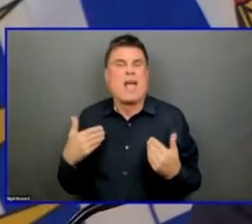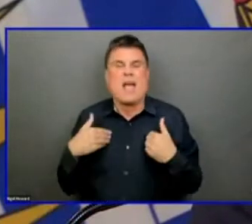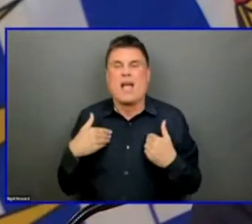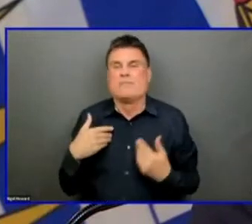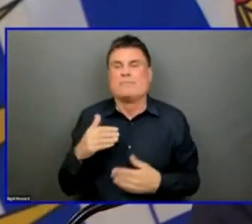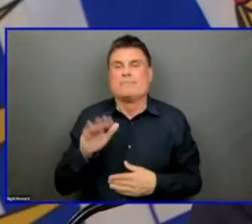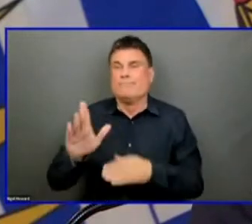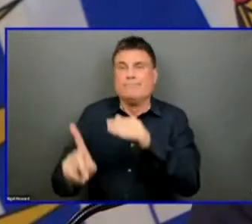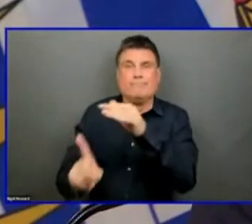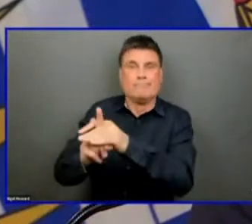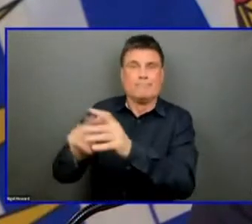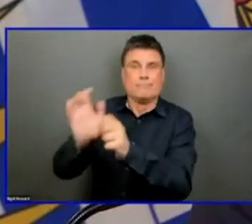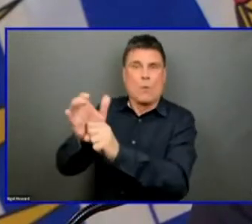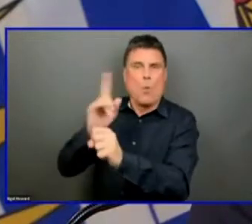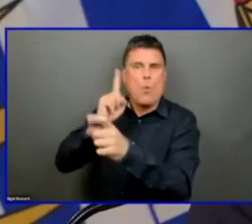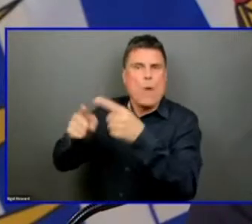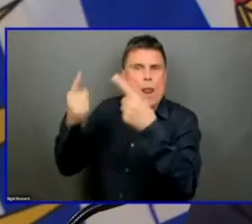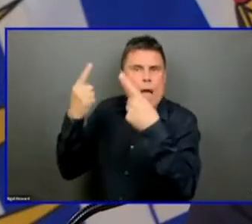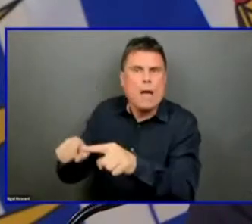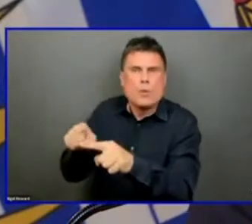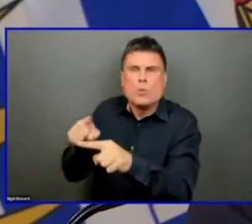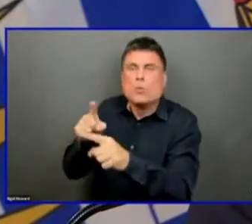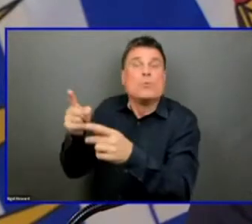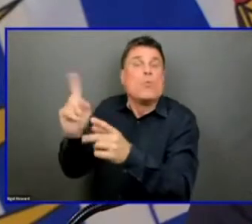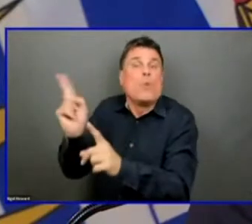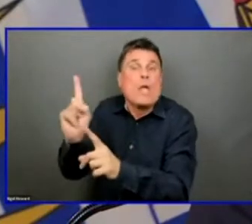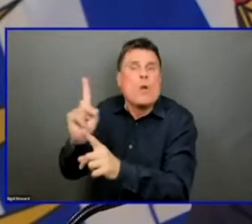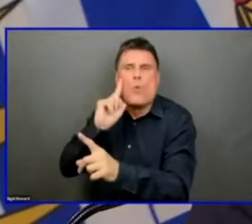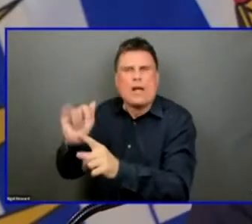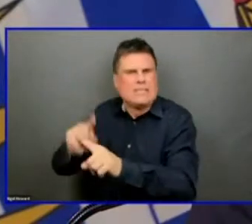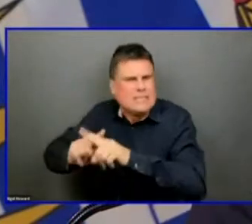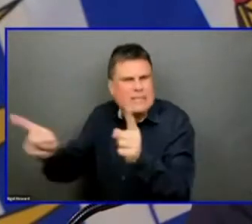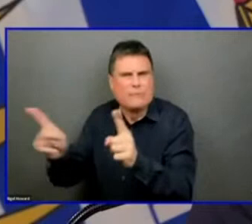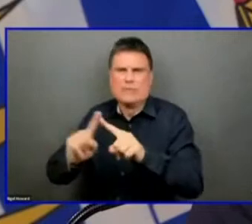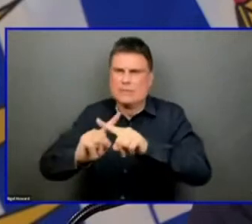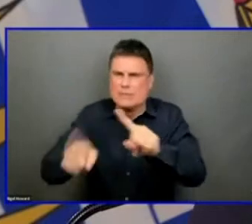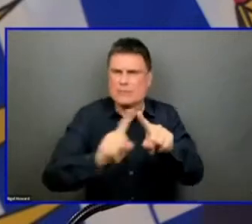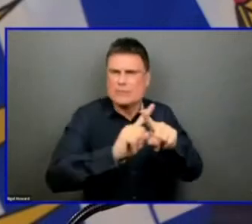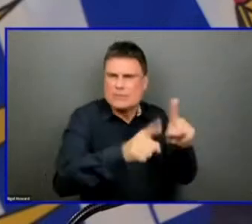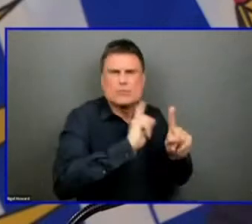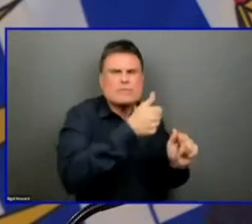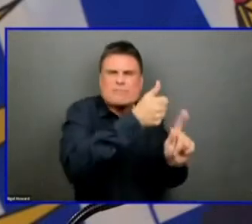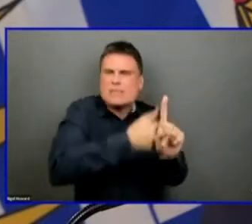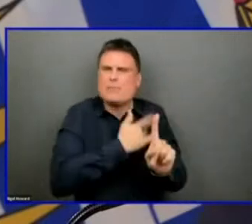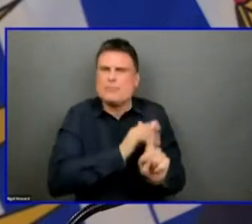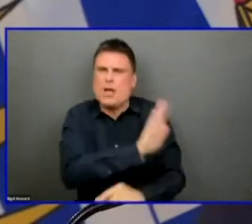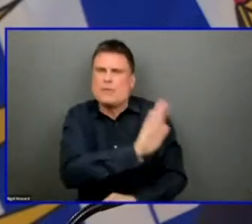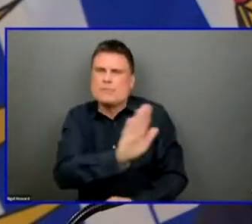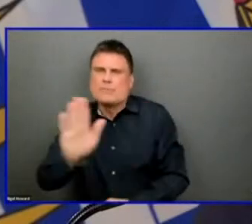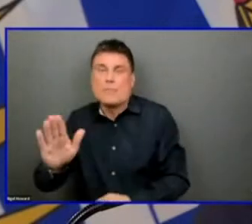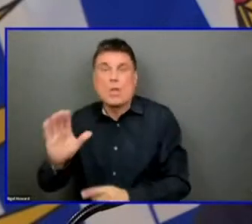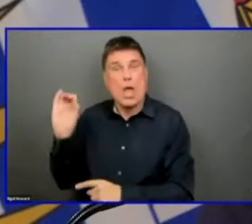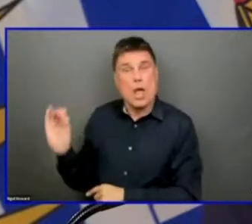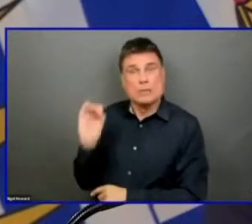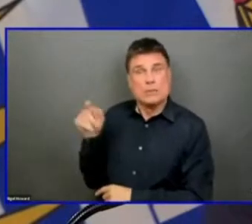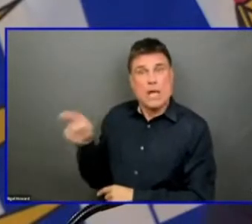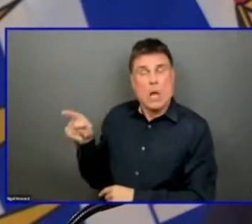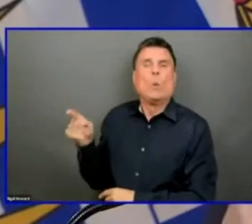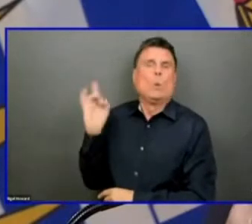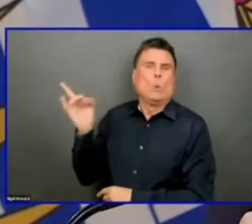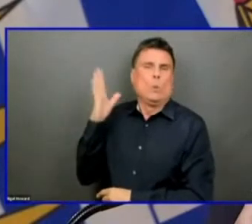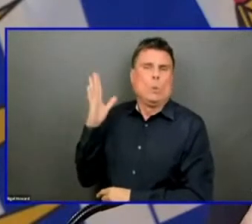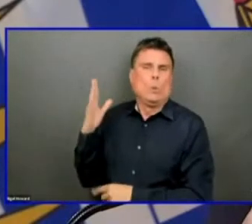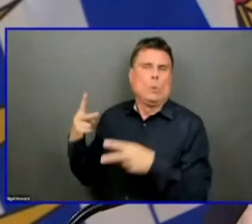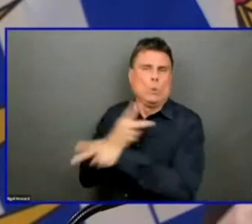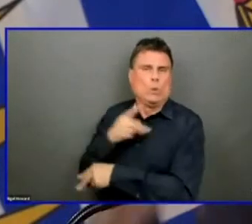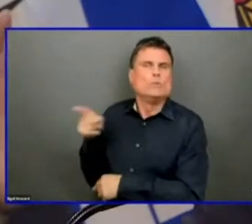happening in different parts of the province. So Ontario has been hit hard, and they had 他也是说到了 BC 省跟其